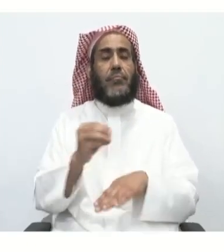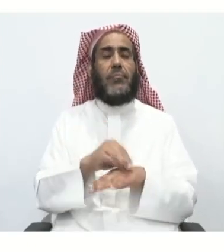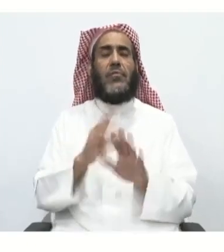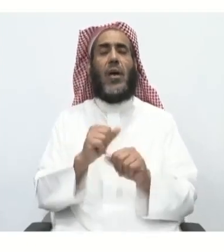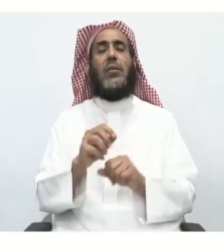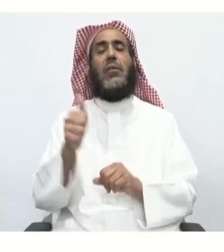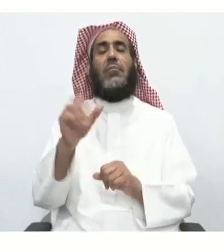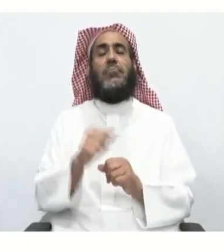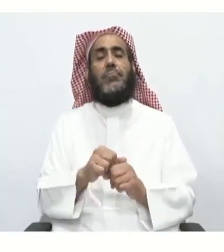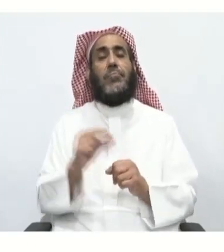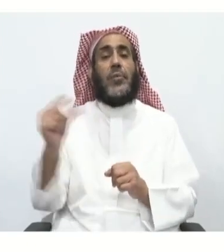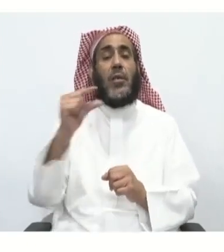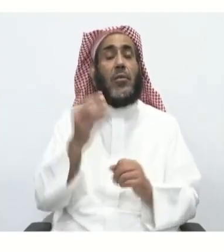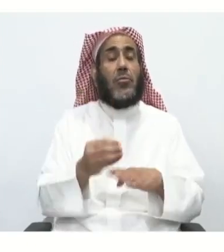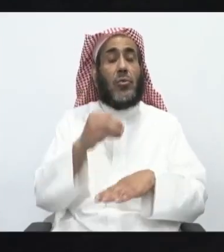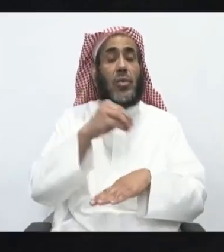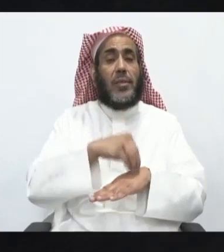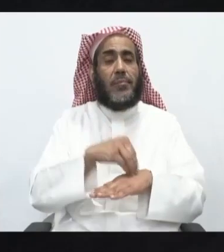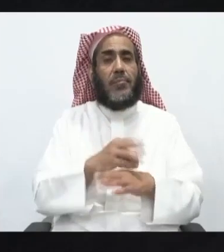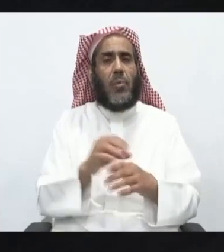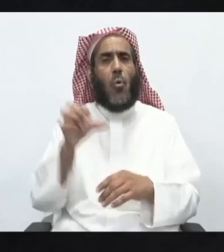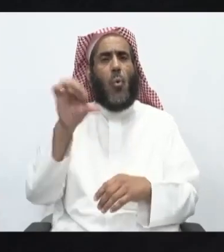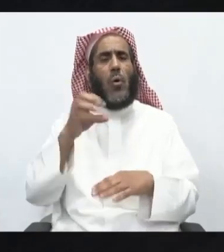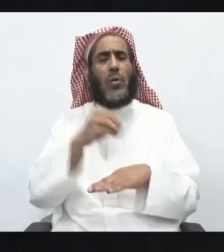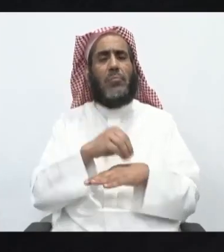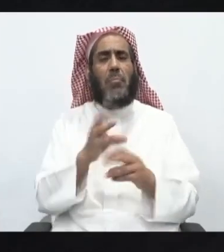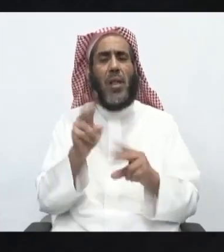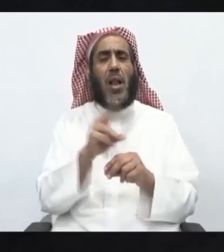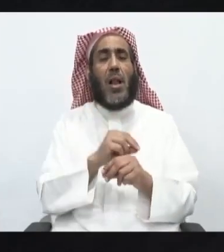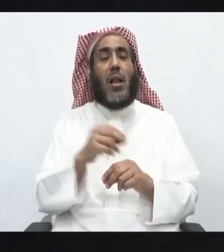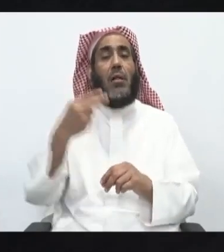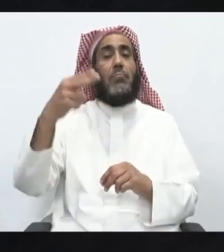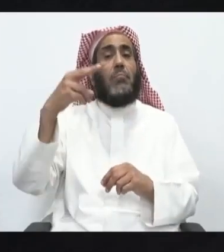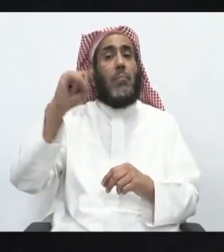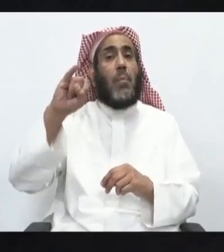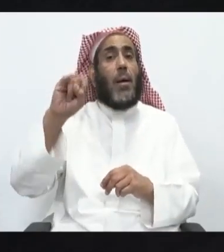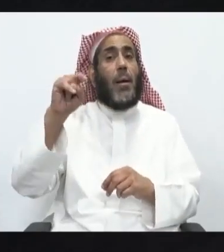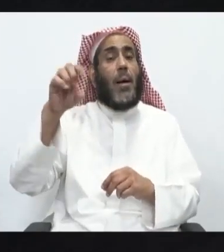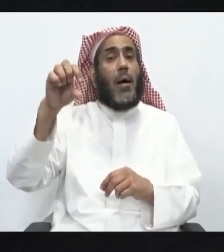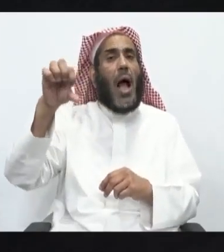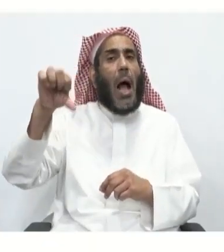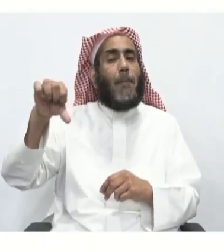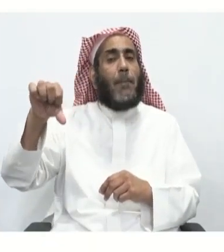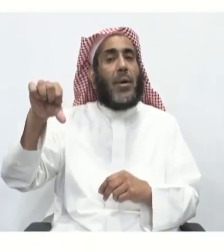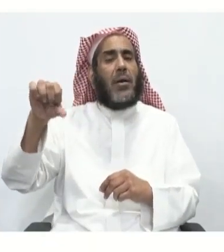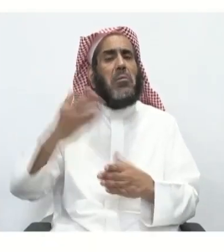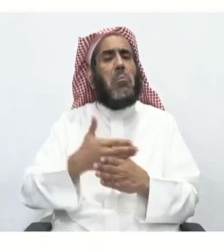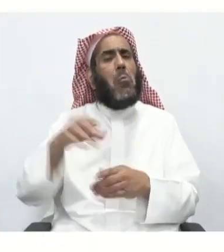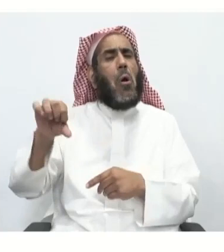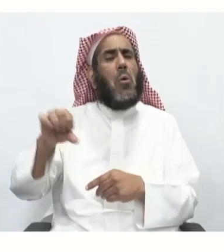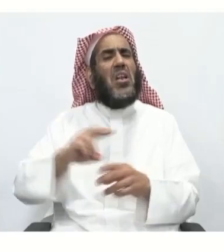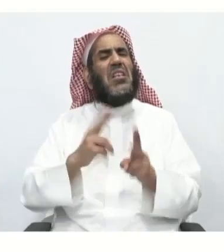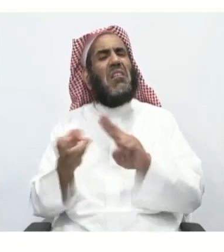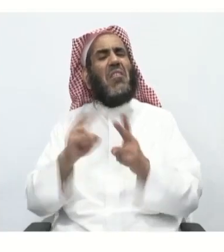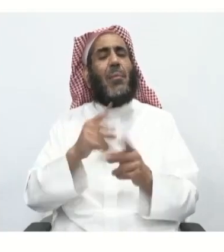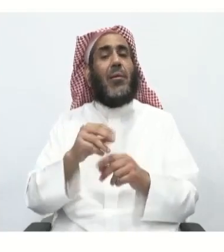والالف الكلمات التي يزاد او تاتي الواو زائده فيها مثل عمر عمر للتفرق بينها وبين عمر